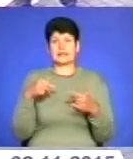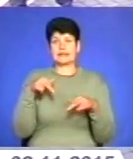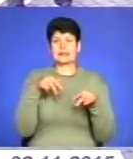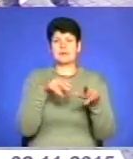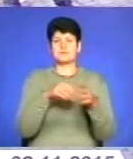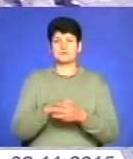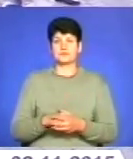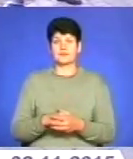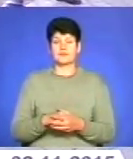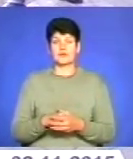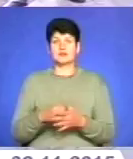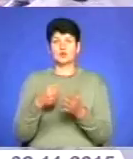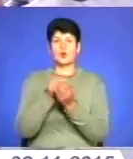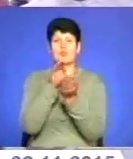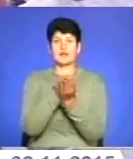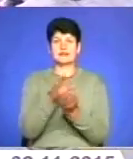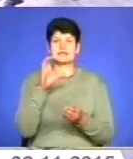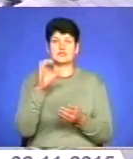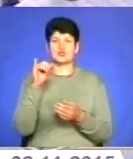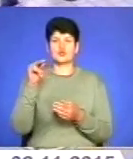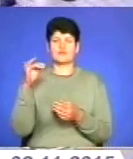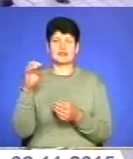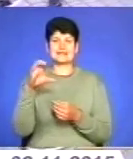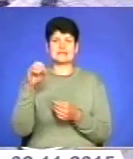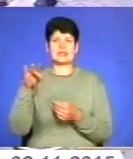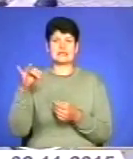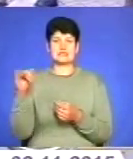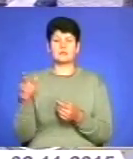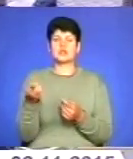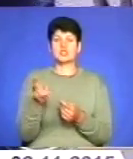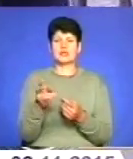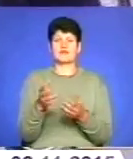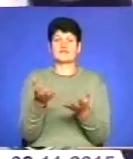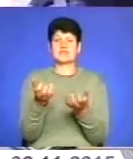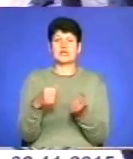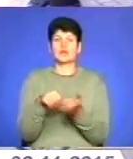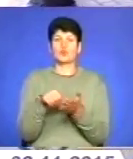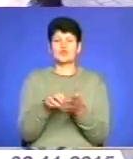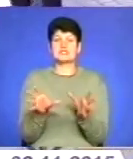до могили січових стрільців. І ми прийшли взяти участь разом